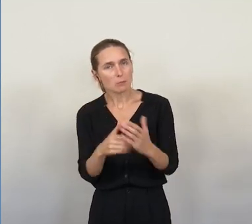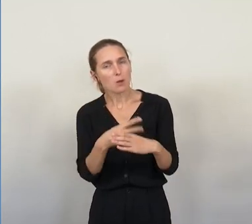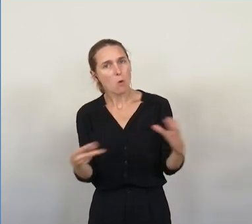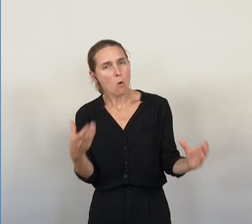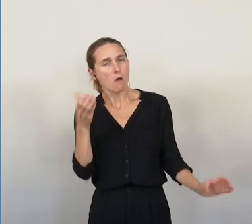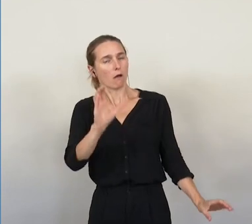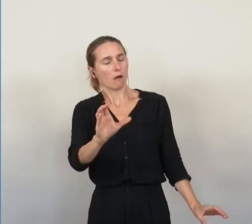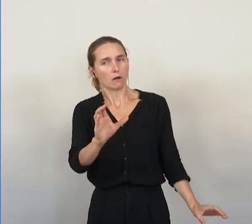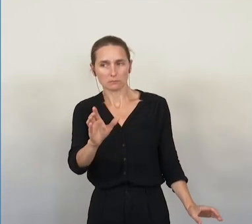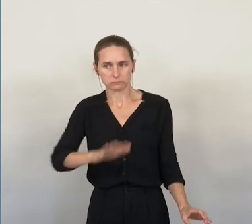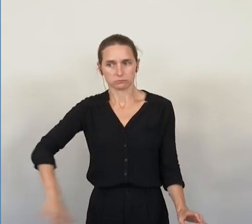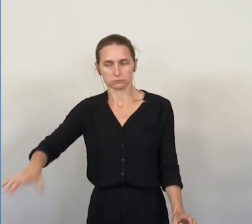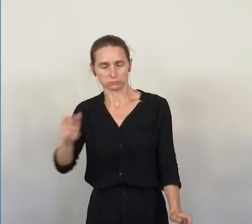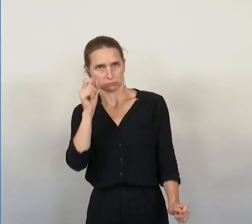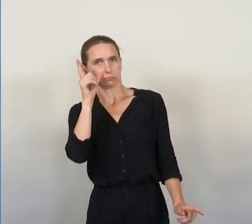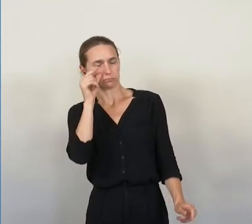faire